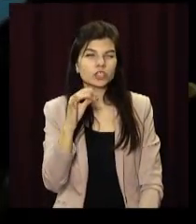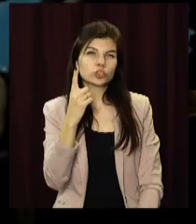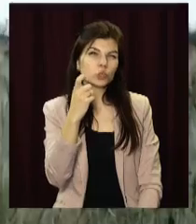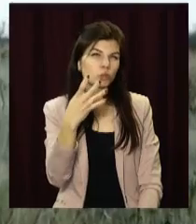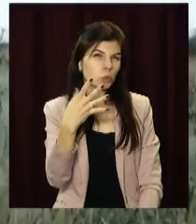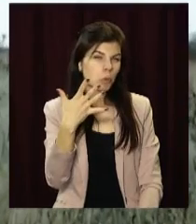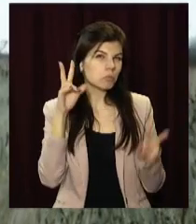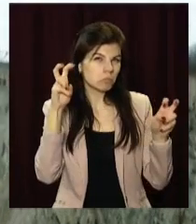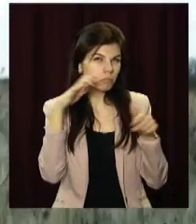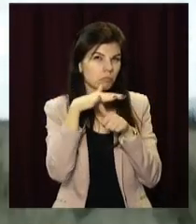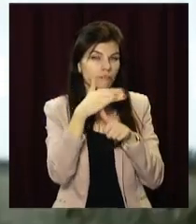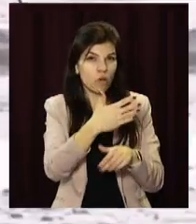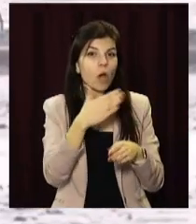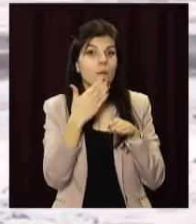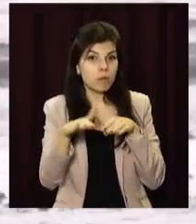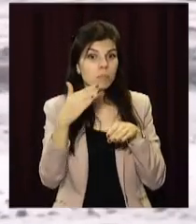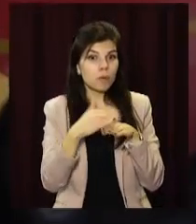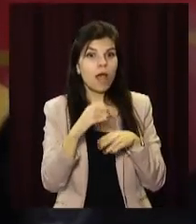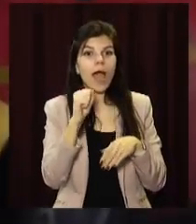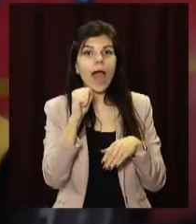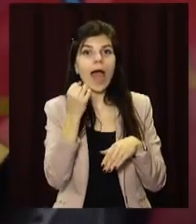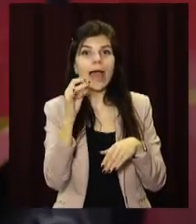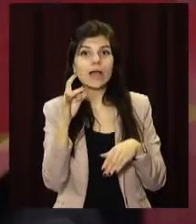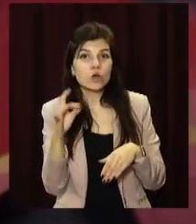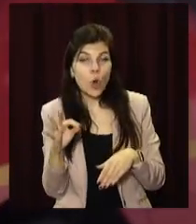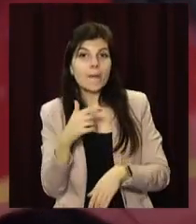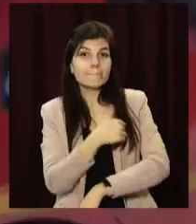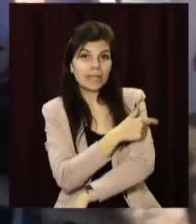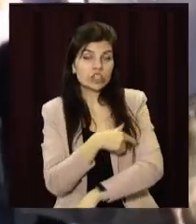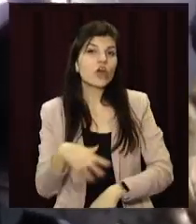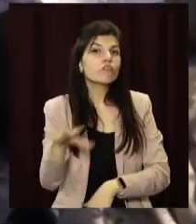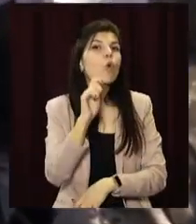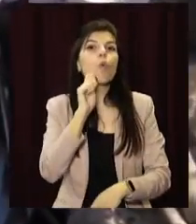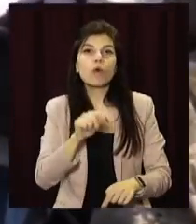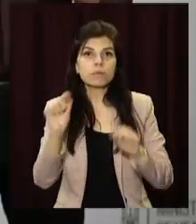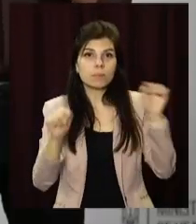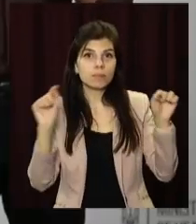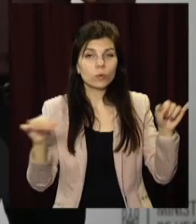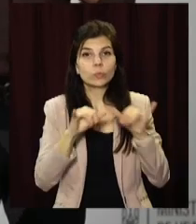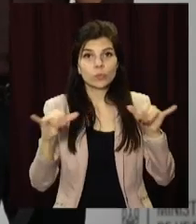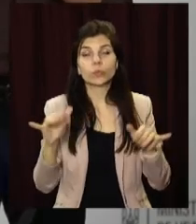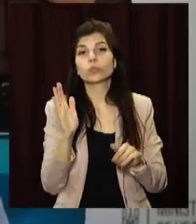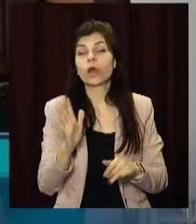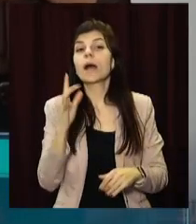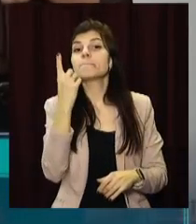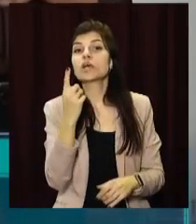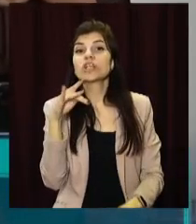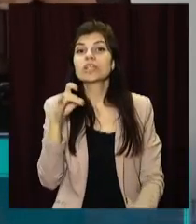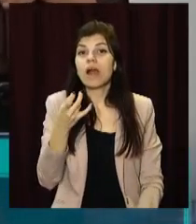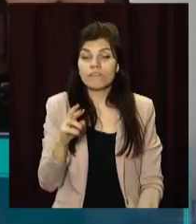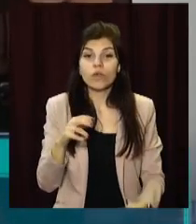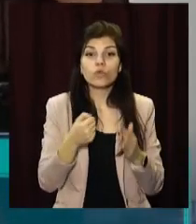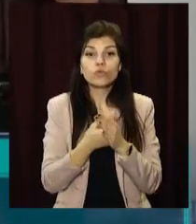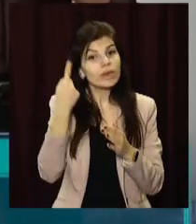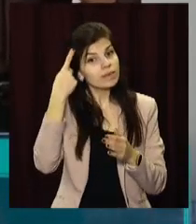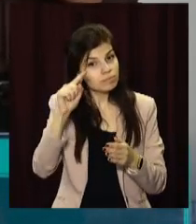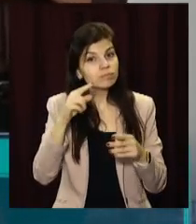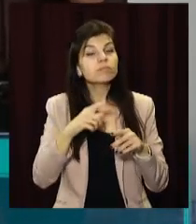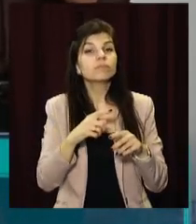H-145. Поступово система аеромедицини охопить всю країну. З 1 травня до даного проєкту